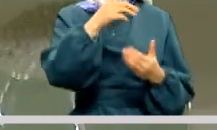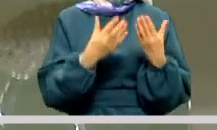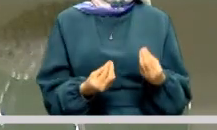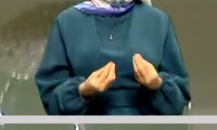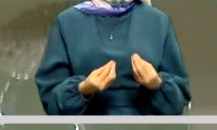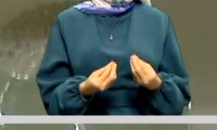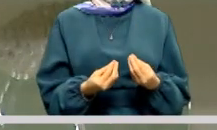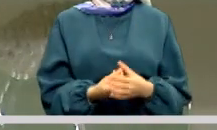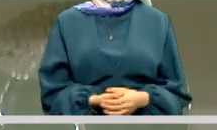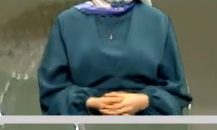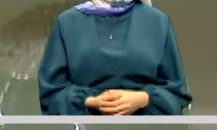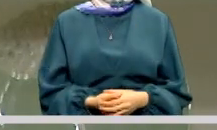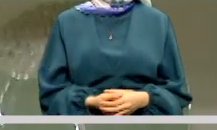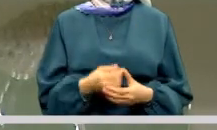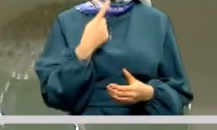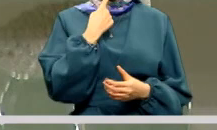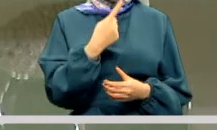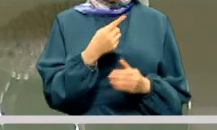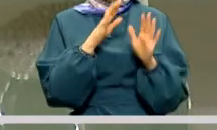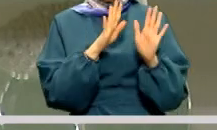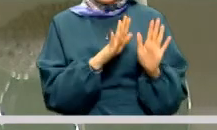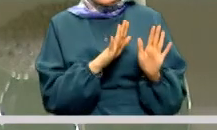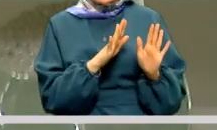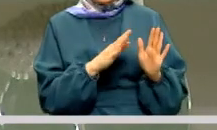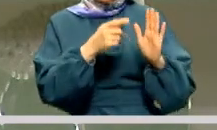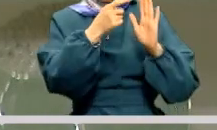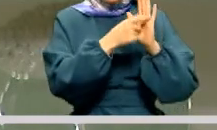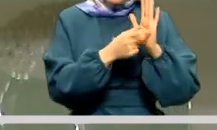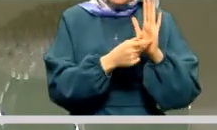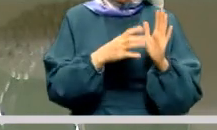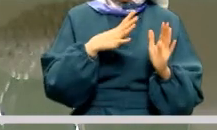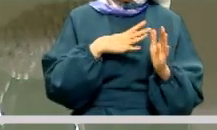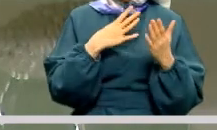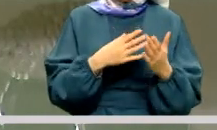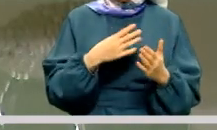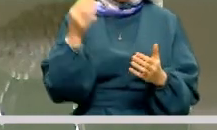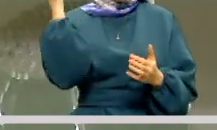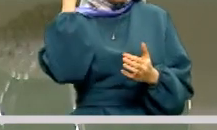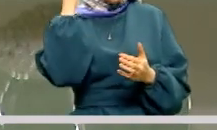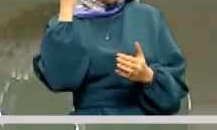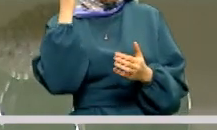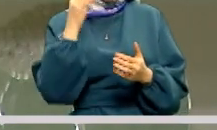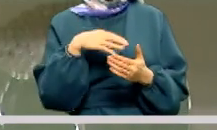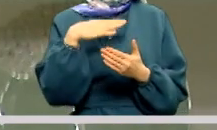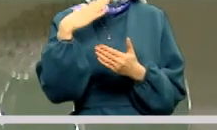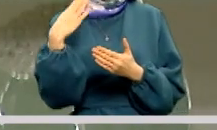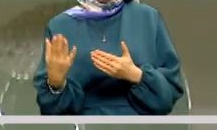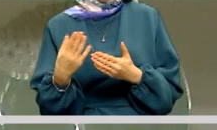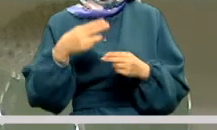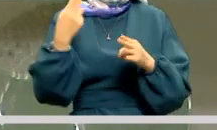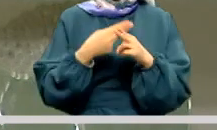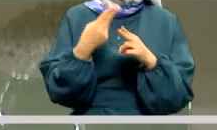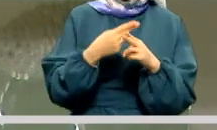şey yapamıyorum orada ayetler dönüyor Ve ben kendimi kaybedebiliyorum ya da başka benzer